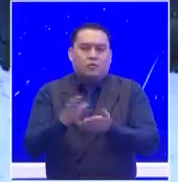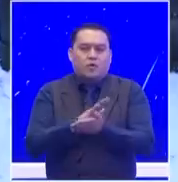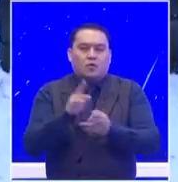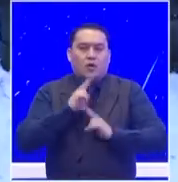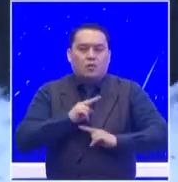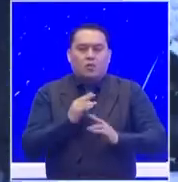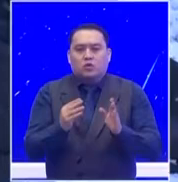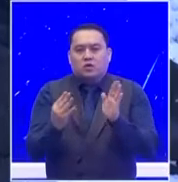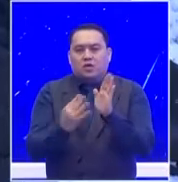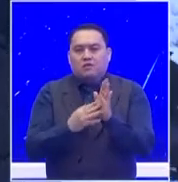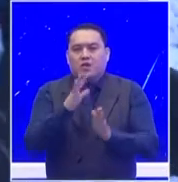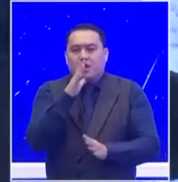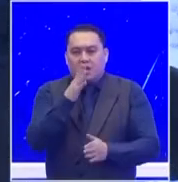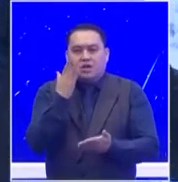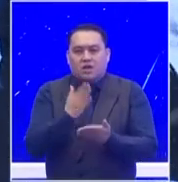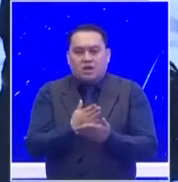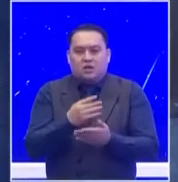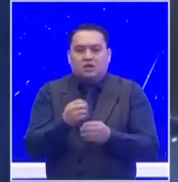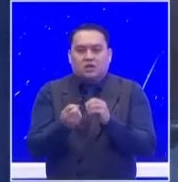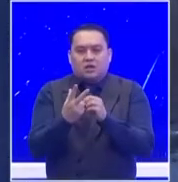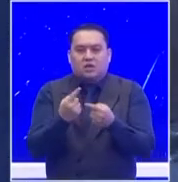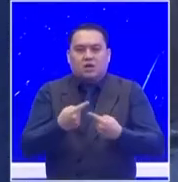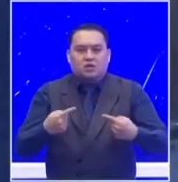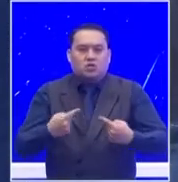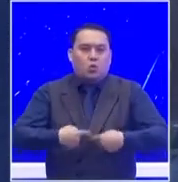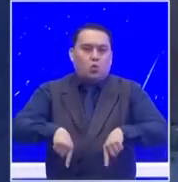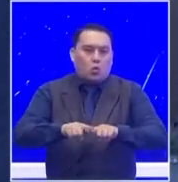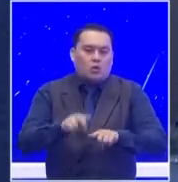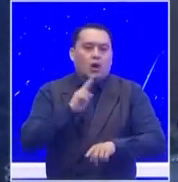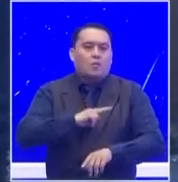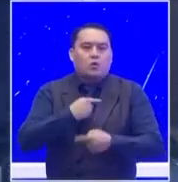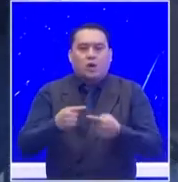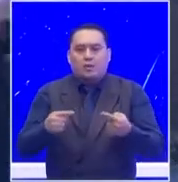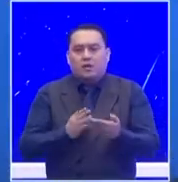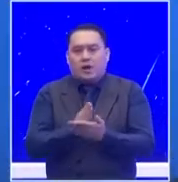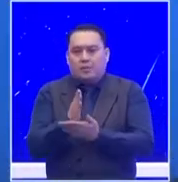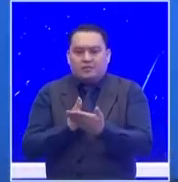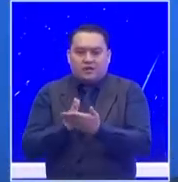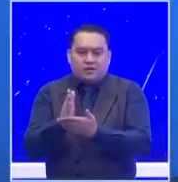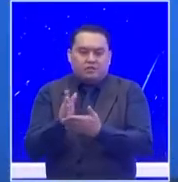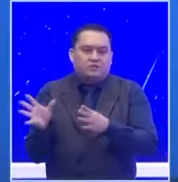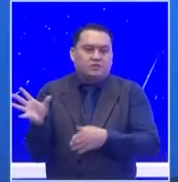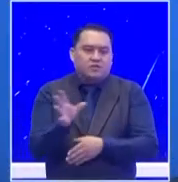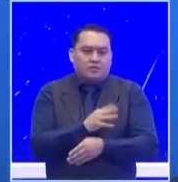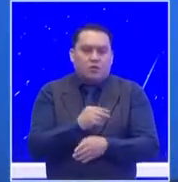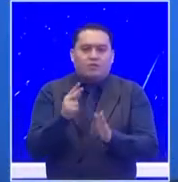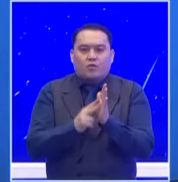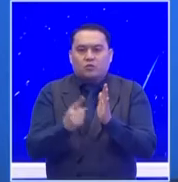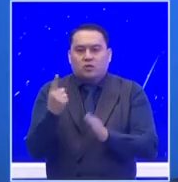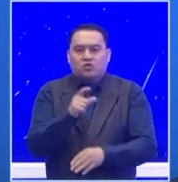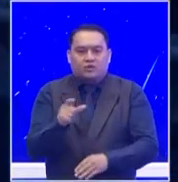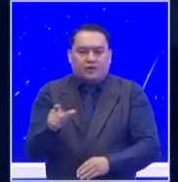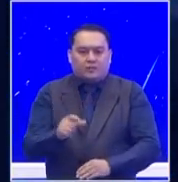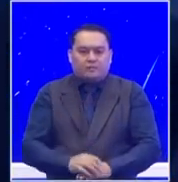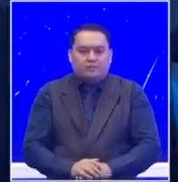работает порядка 9 лет. Имеются 13 различных кружков, работают по различным направлениям. Всего в них состоит 81